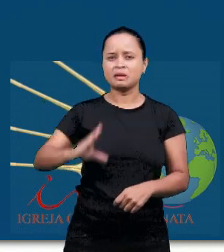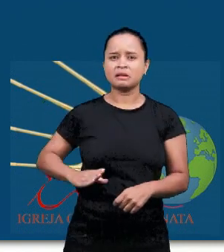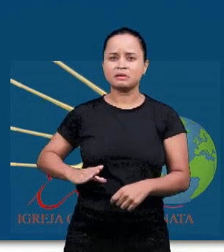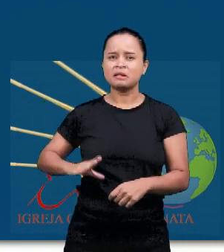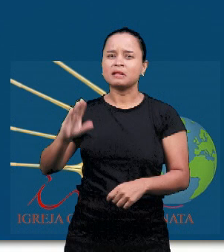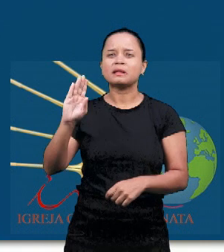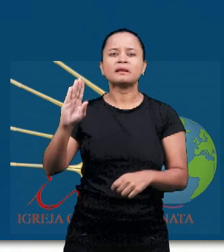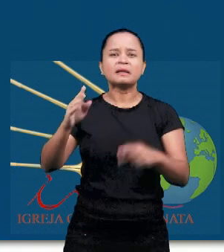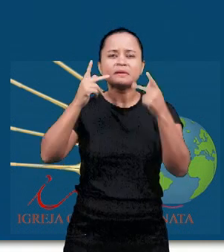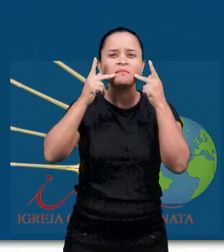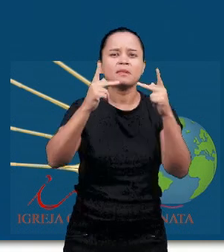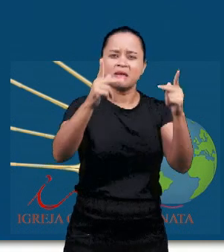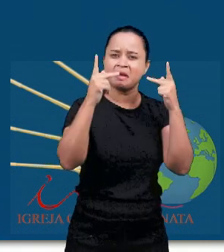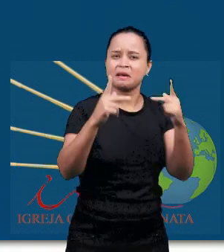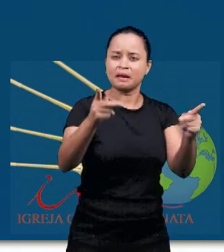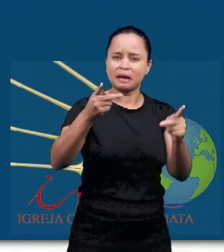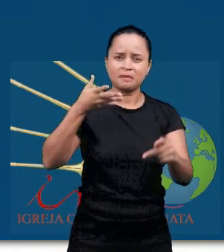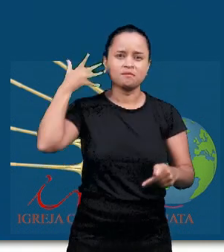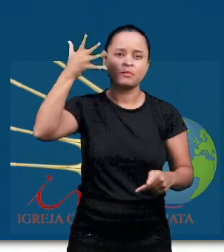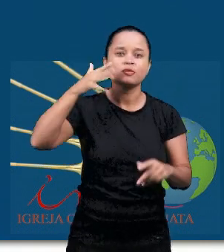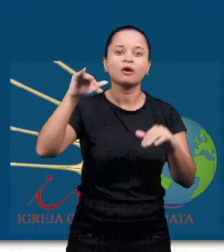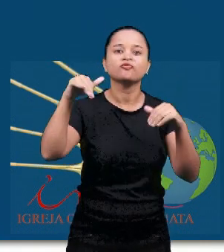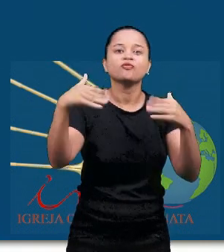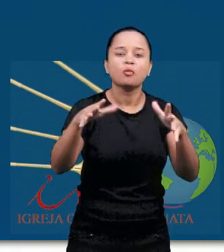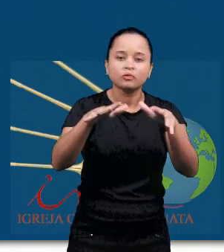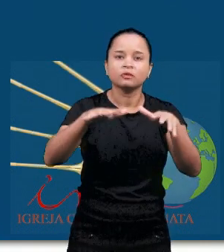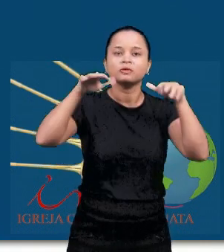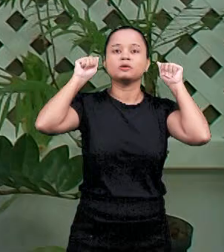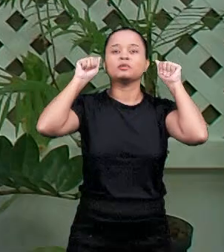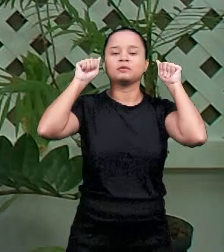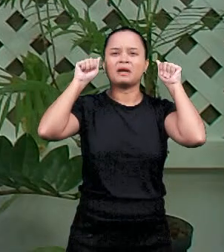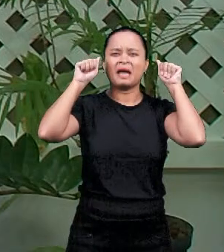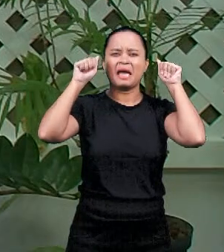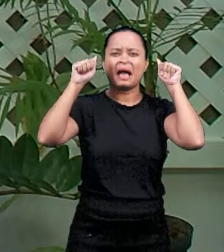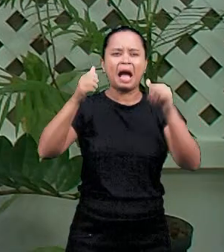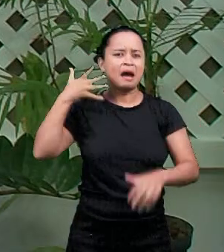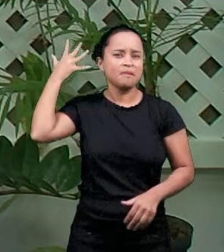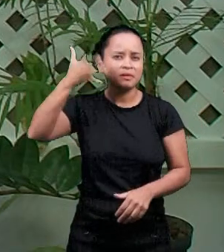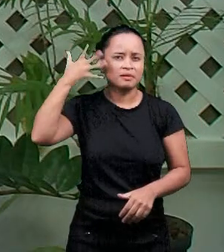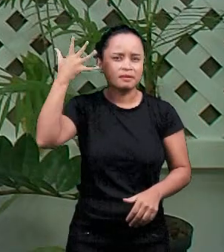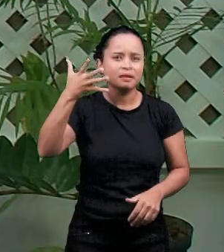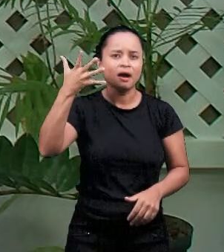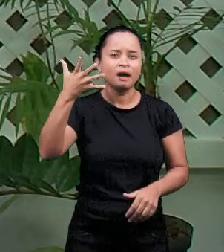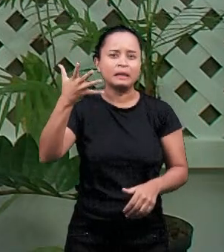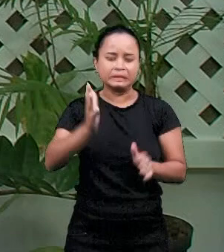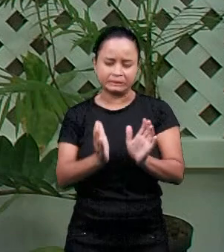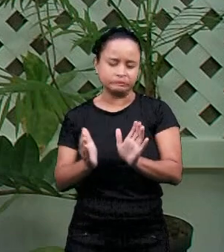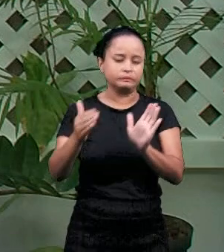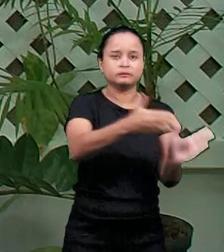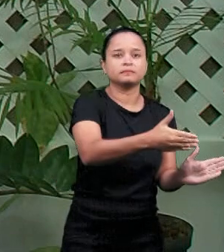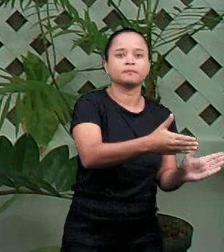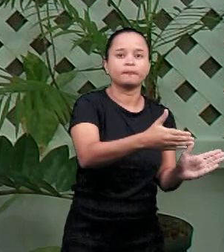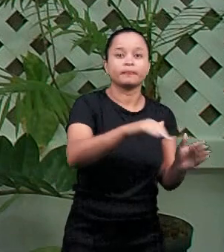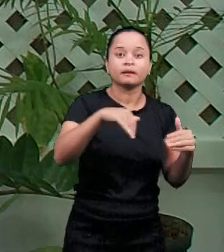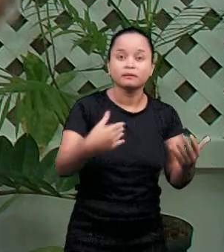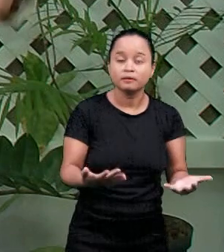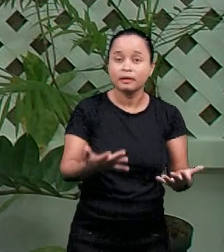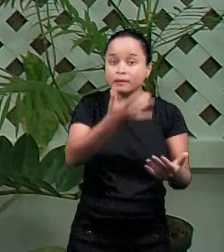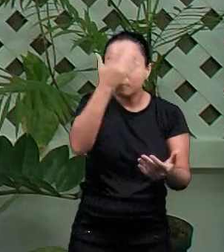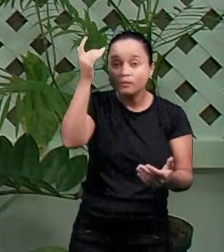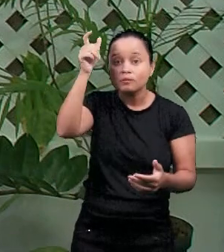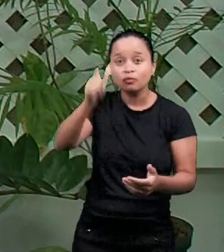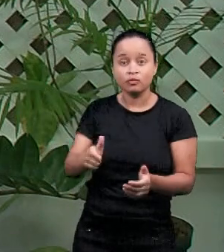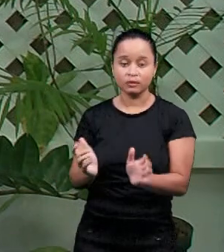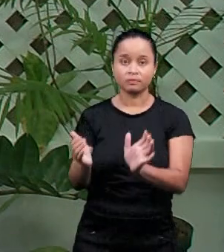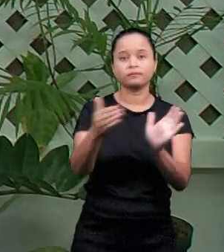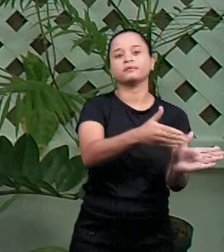l'anathème, le message de l'apostate. Donc, c'est l'apostate qui prêche le message de